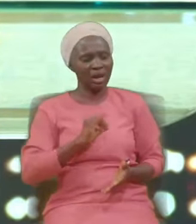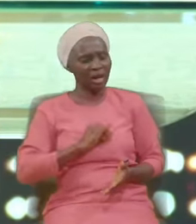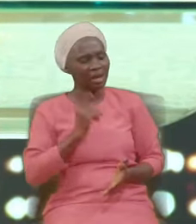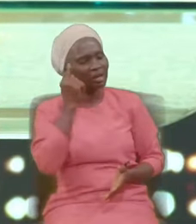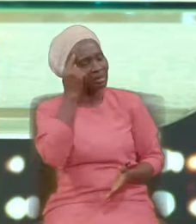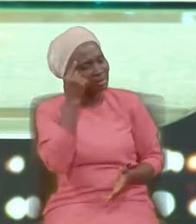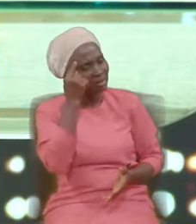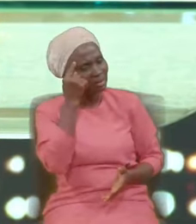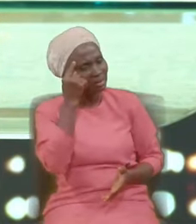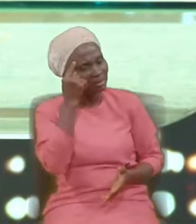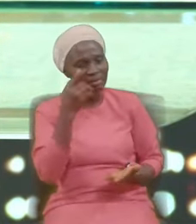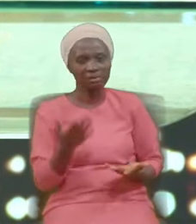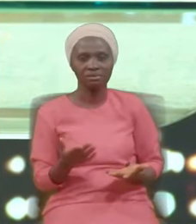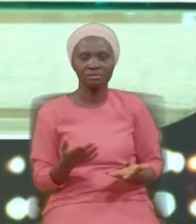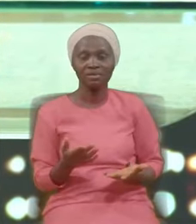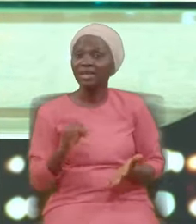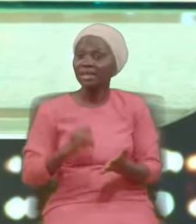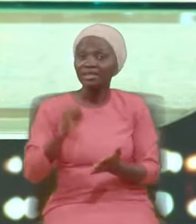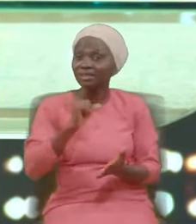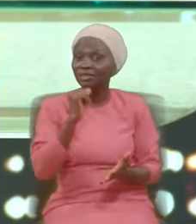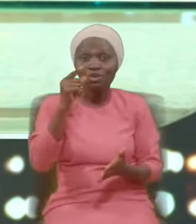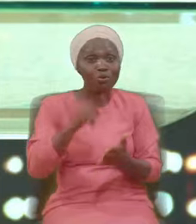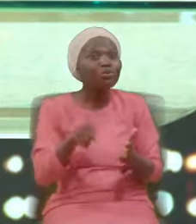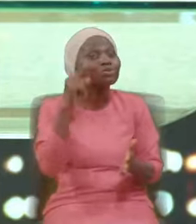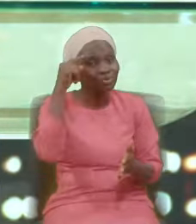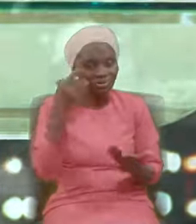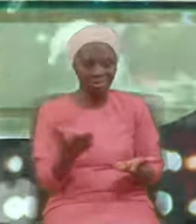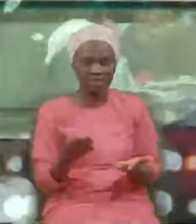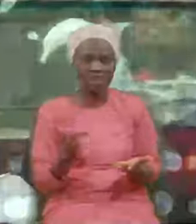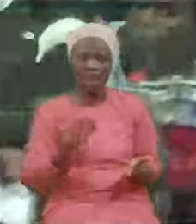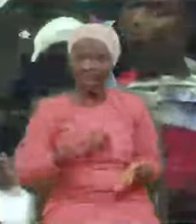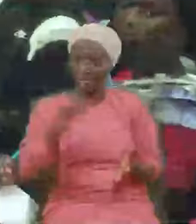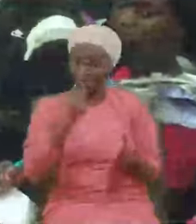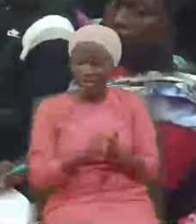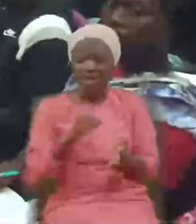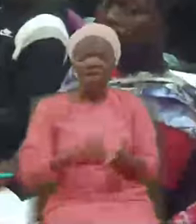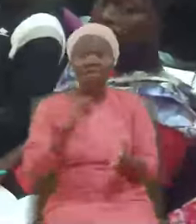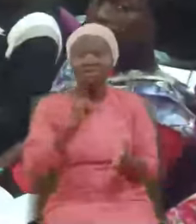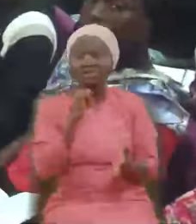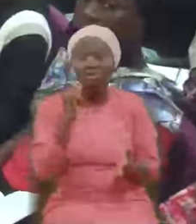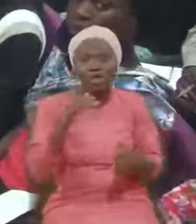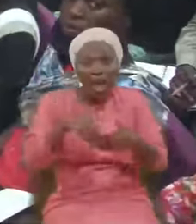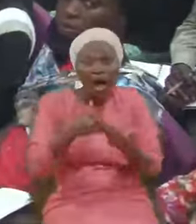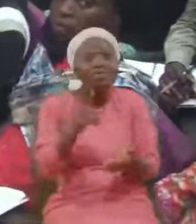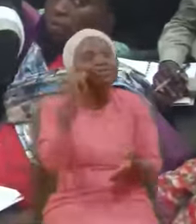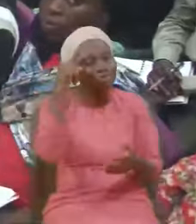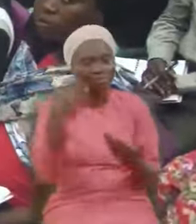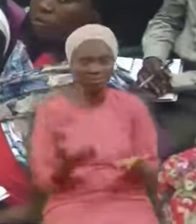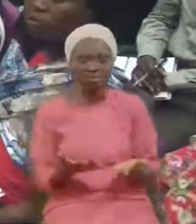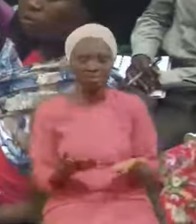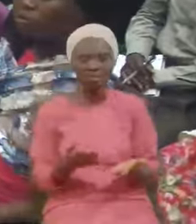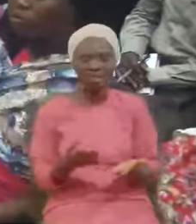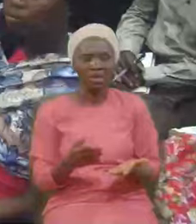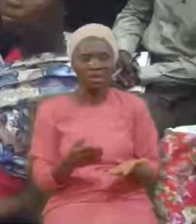je me disais, c'est parce que tu te dis, c'est parce que tu crois. Je crois